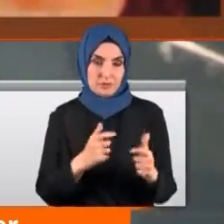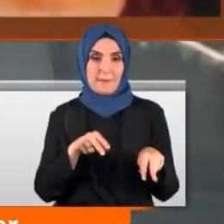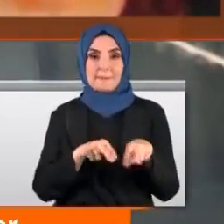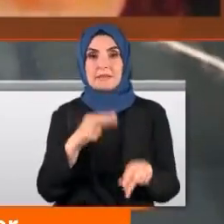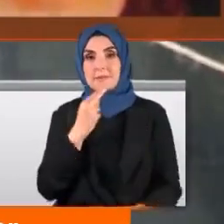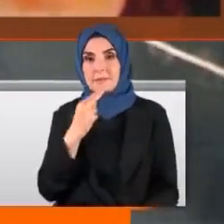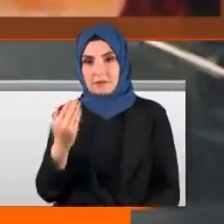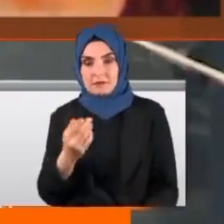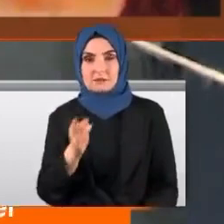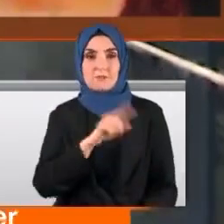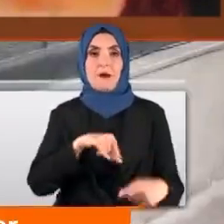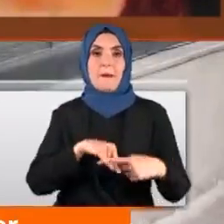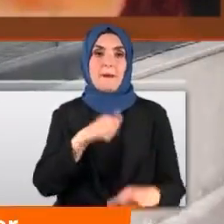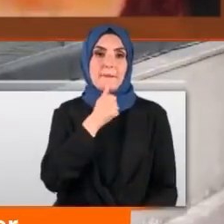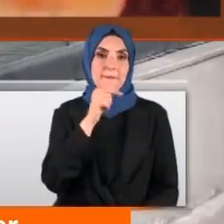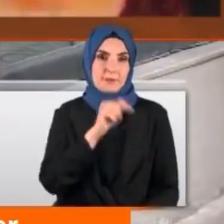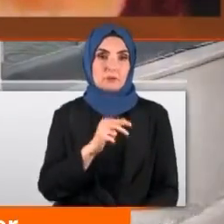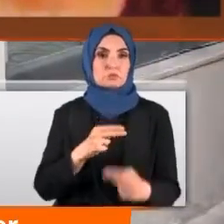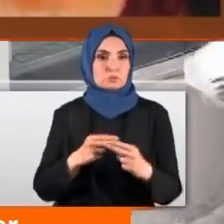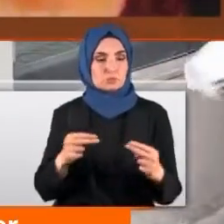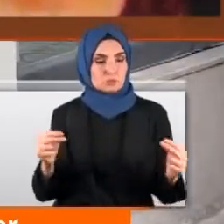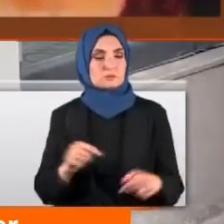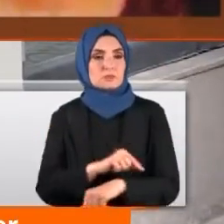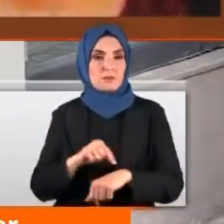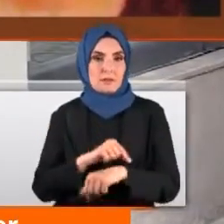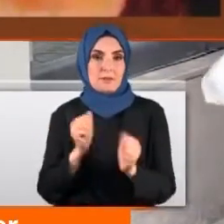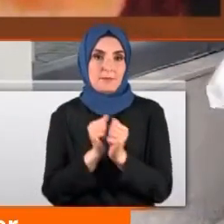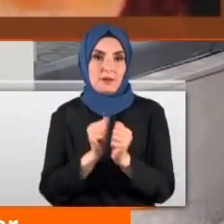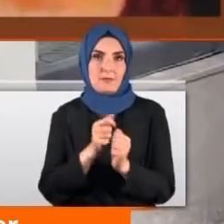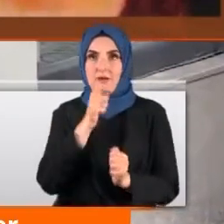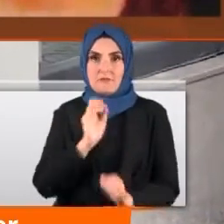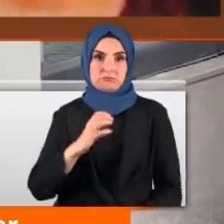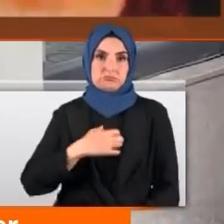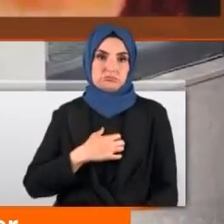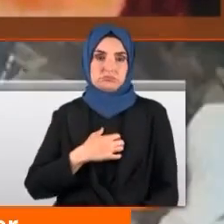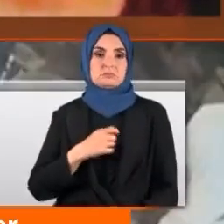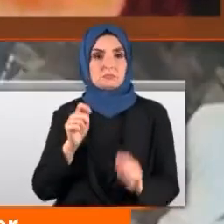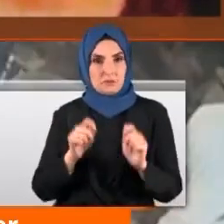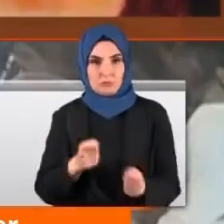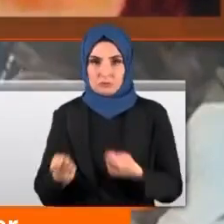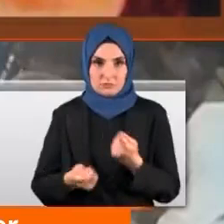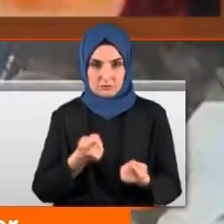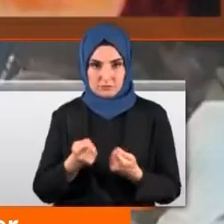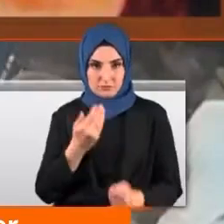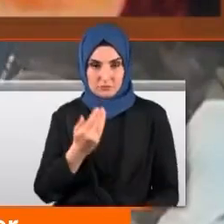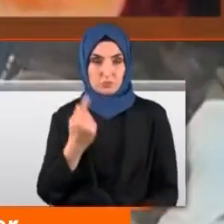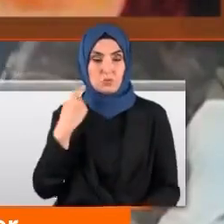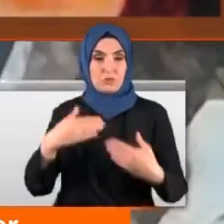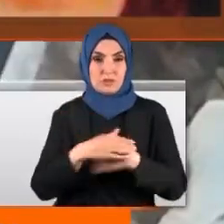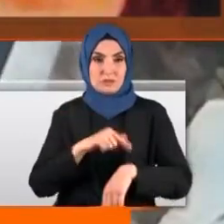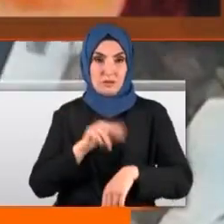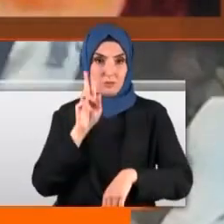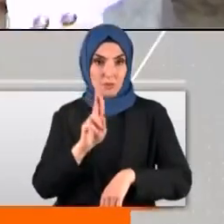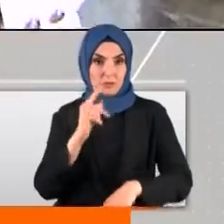Hakan Asilkan uzun süredir birlikte bu kafeyi işletiyorlardı. Dün saatler gece 12'yi gösterdiğinde Mihriban Arduç